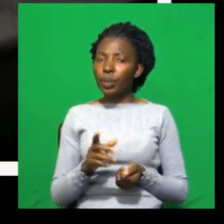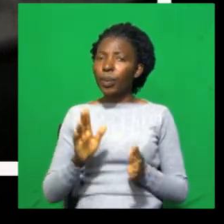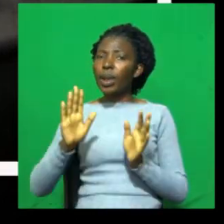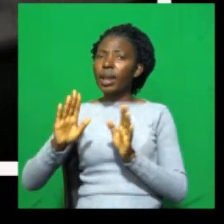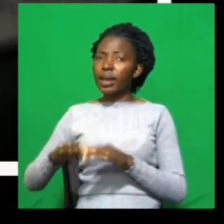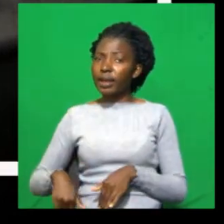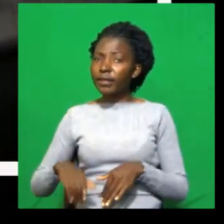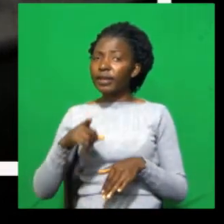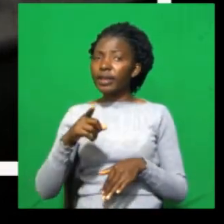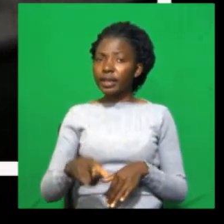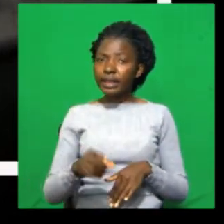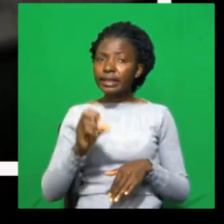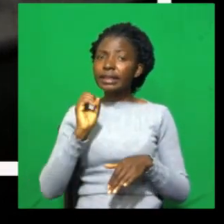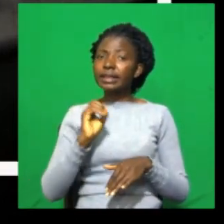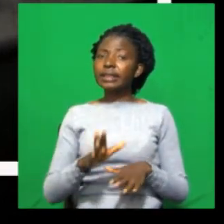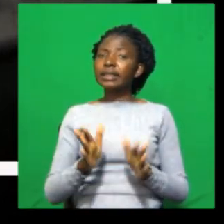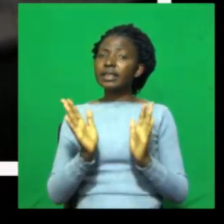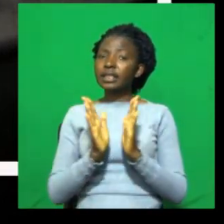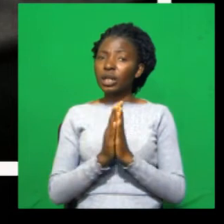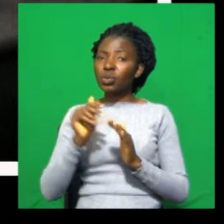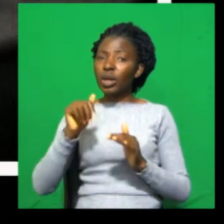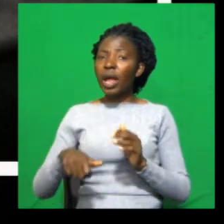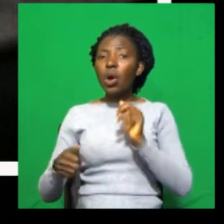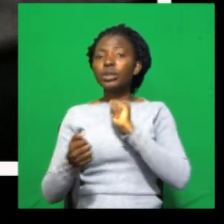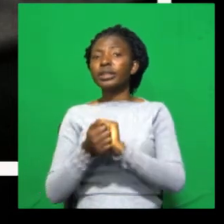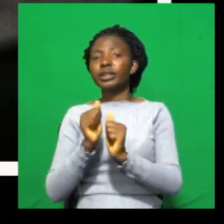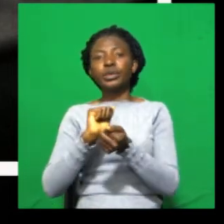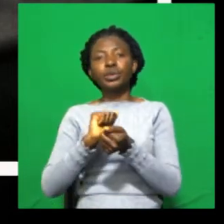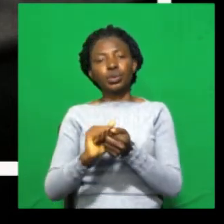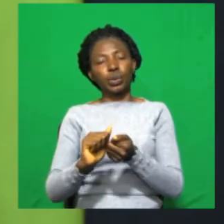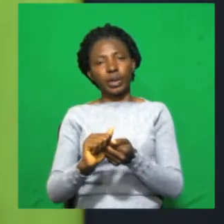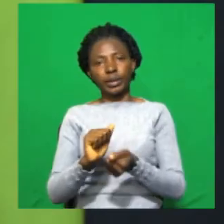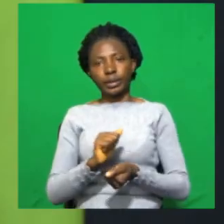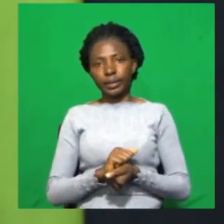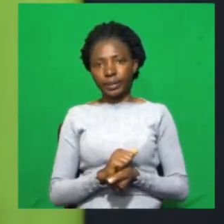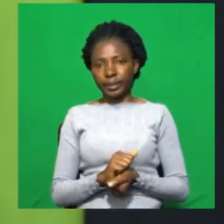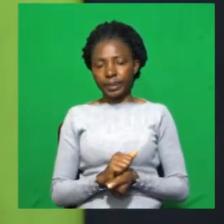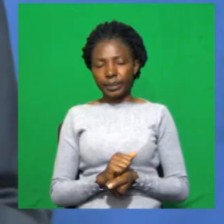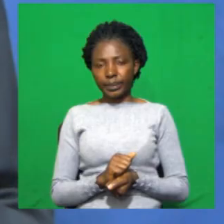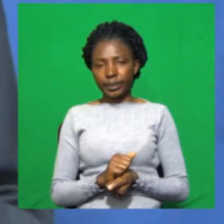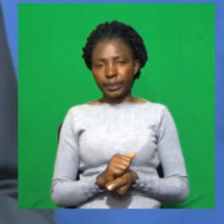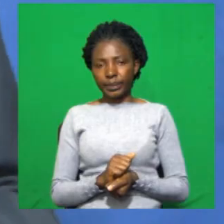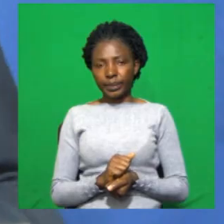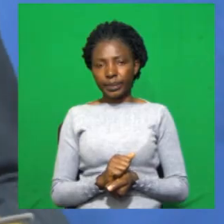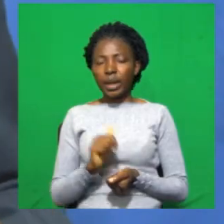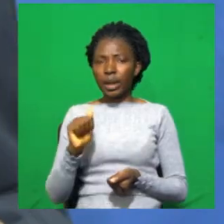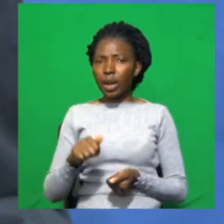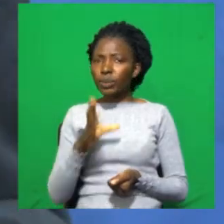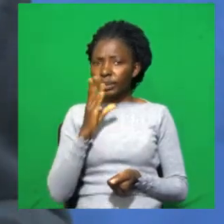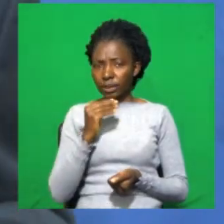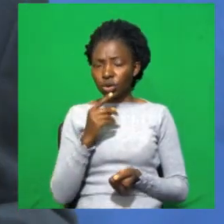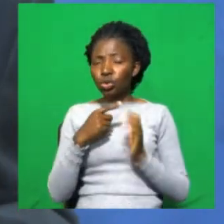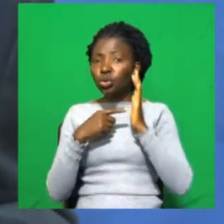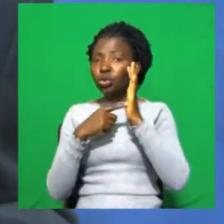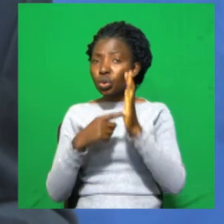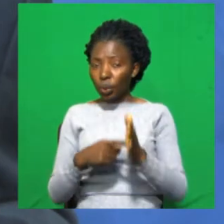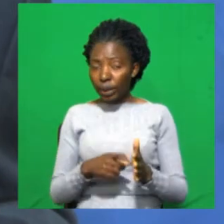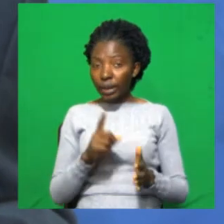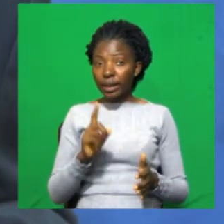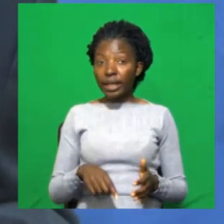masirwa imba yenyu rava dongo. Manzwei pamaverenga. Ari kuratidza